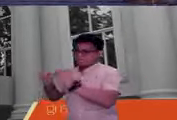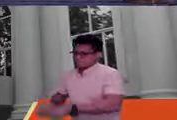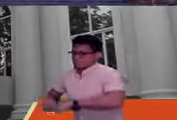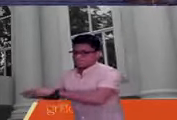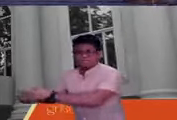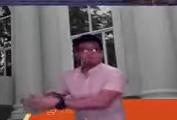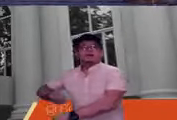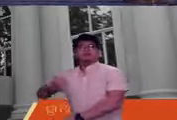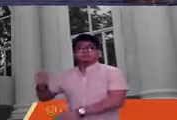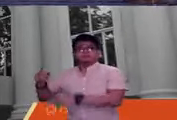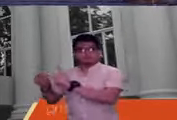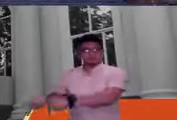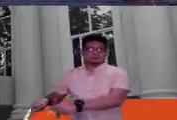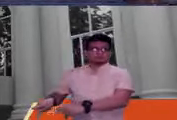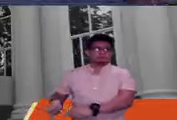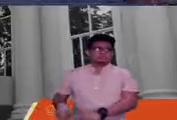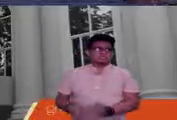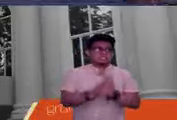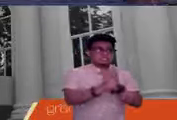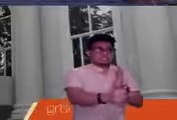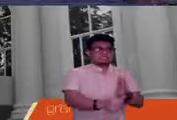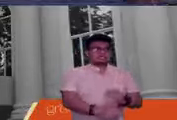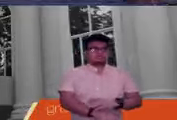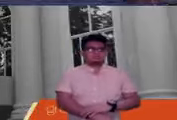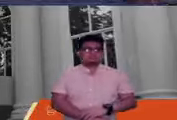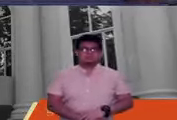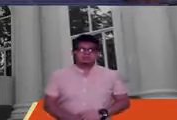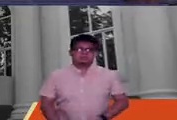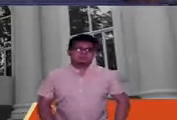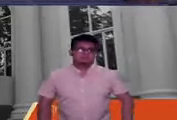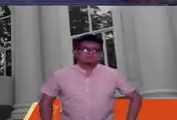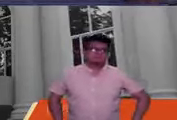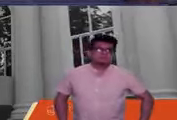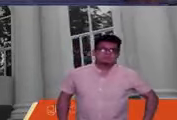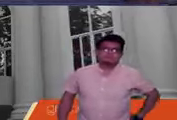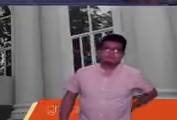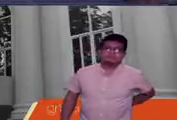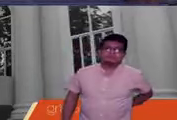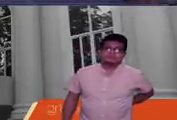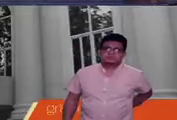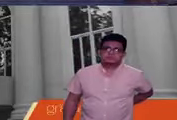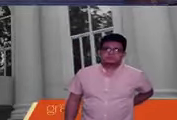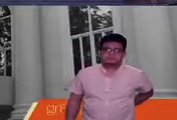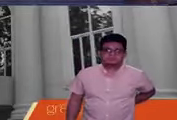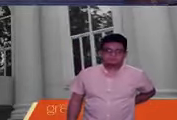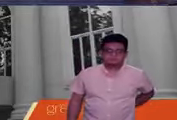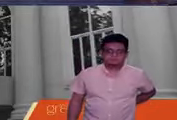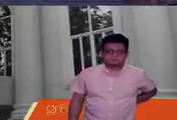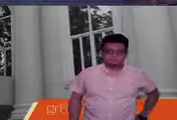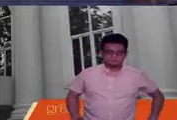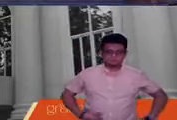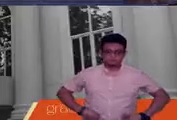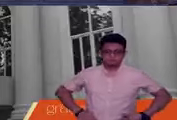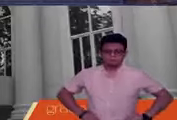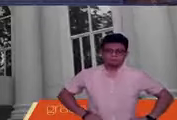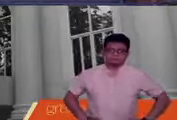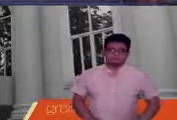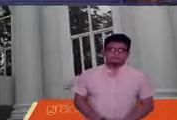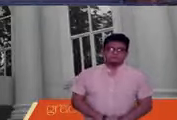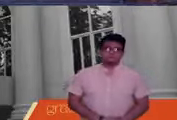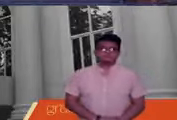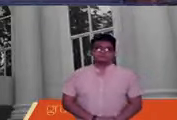about insight into the message. Unsa imong nasabtan? Kaya kung makasabot ka, mga